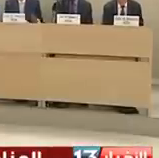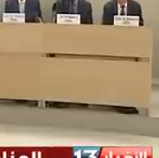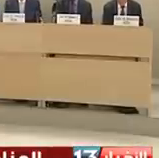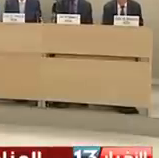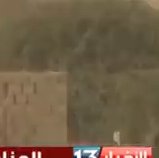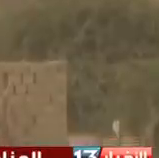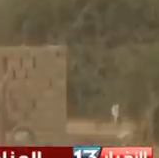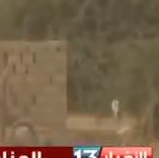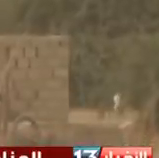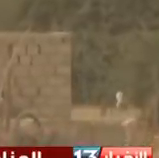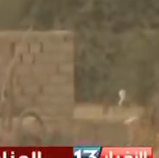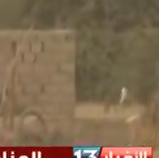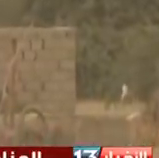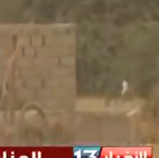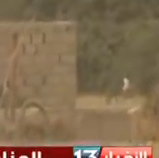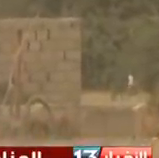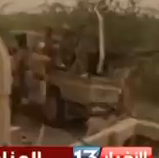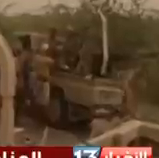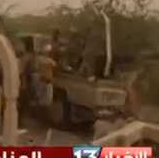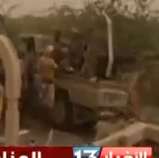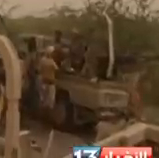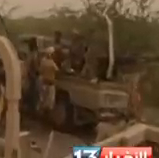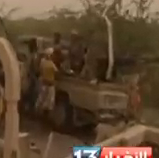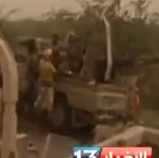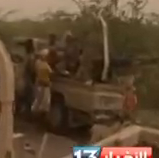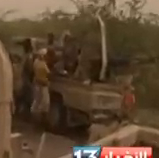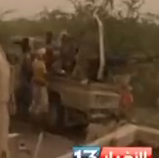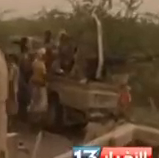في الانتهاكات في عدة دول.